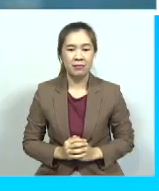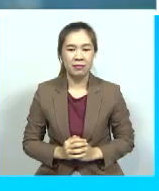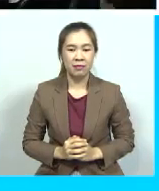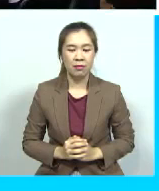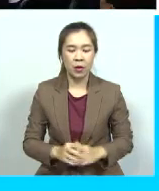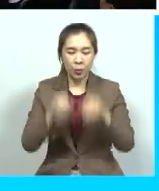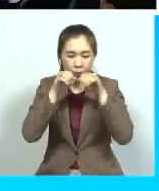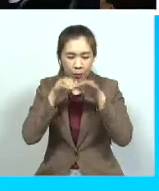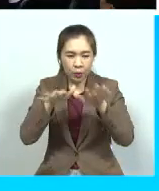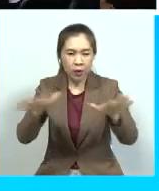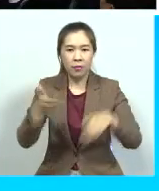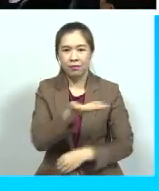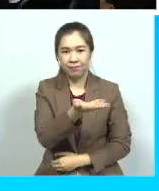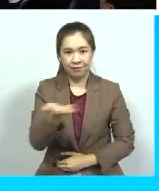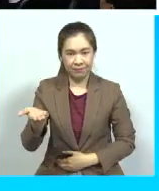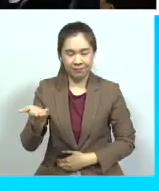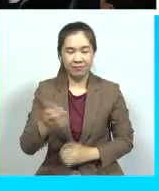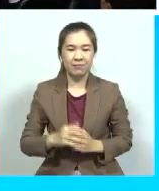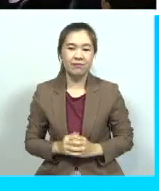ขอประกาศเจตนารมณ์ว่า